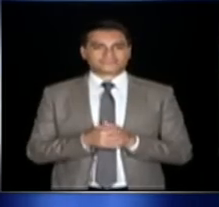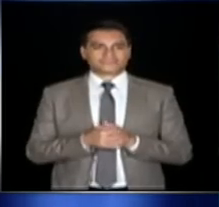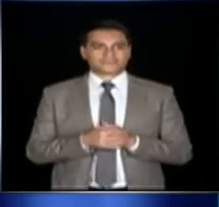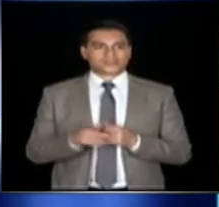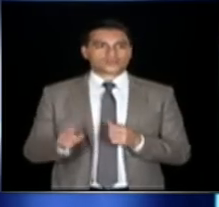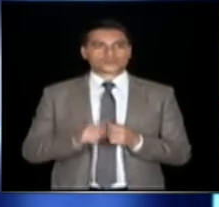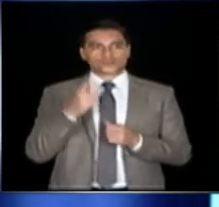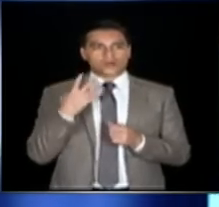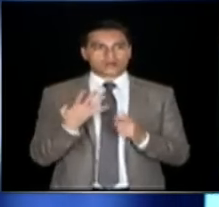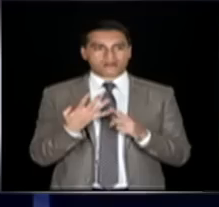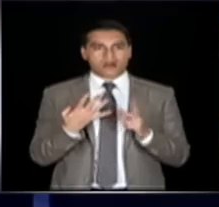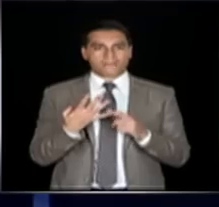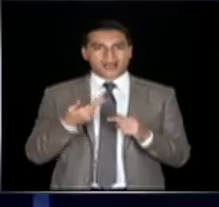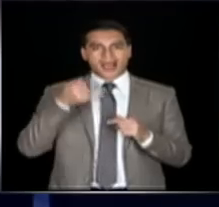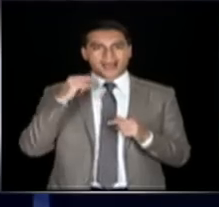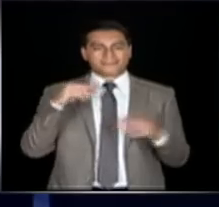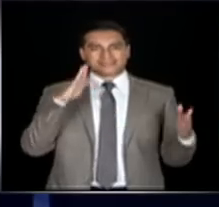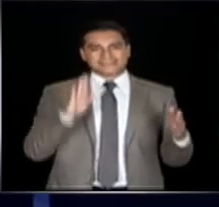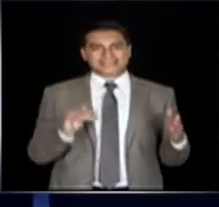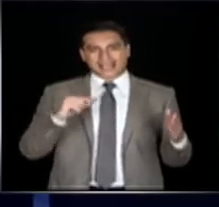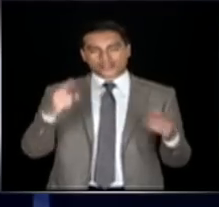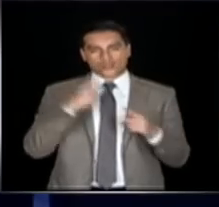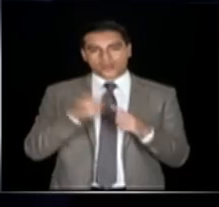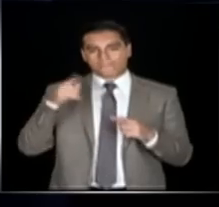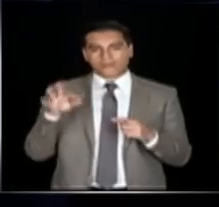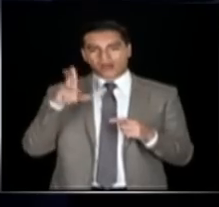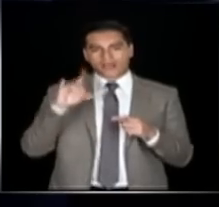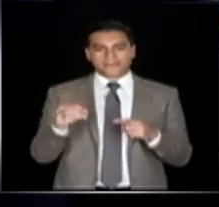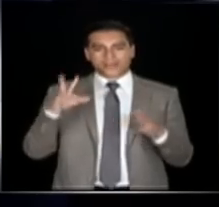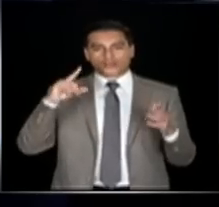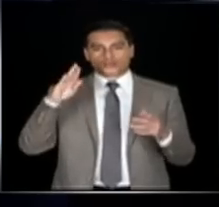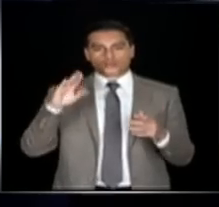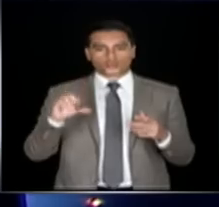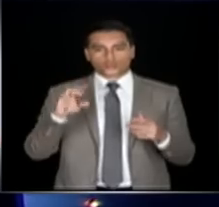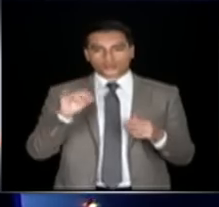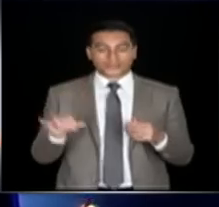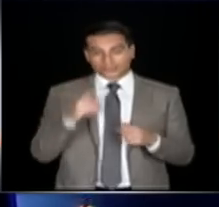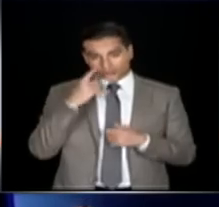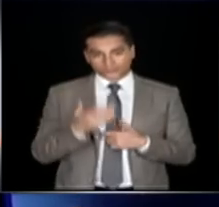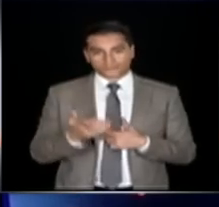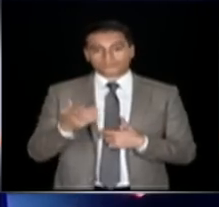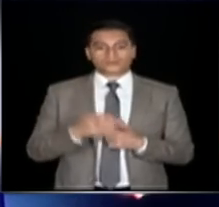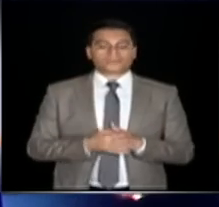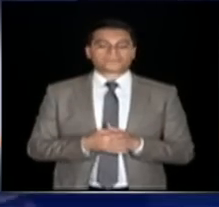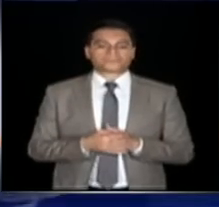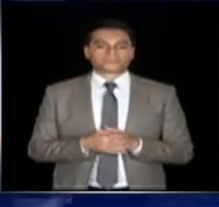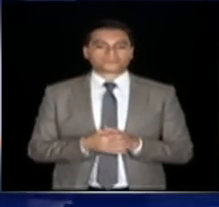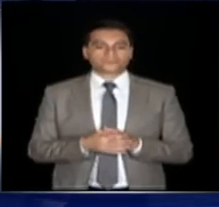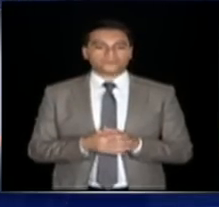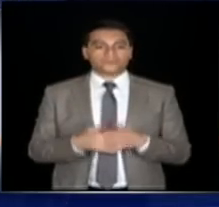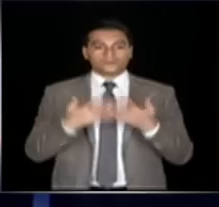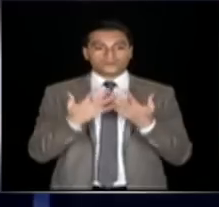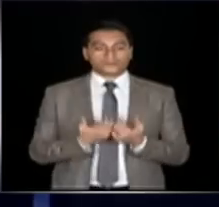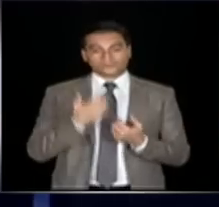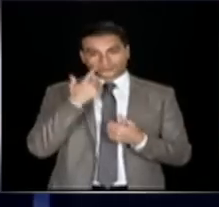سؤال الرابع أحمد سيد وإبراهيم الدسوقي، إبراهيم الدسوقي وأحمد سيد، قدرات